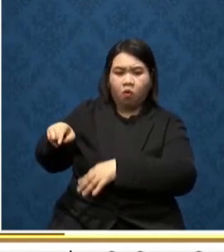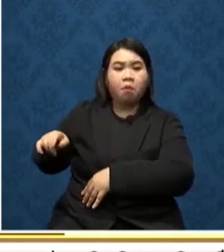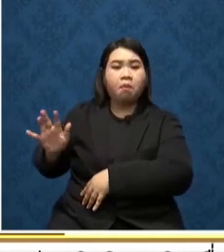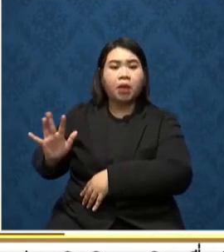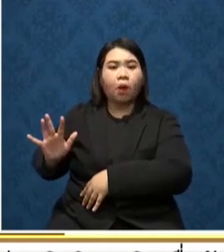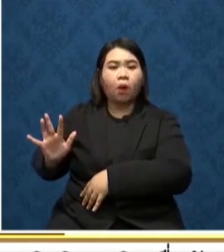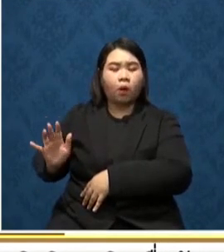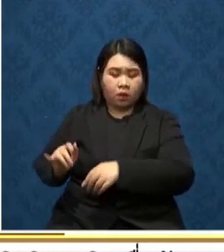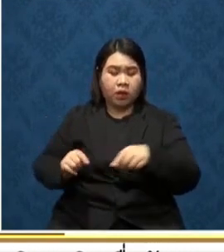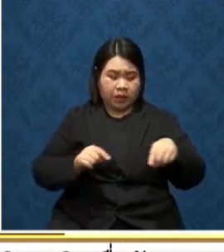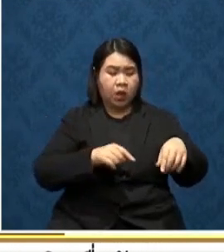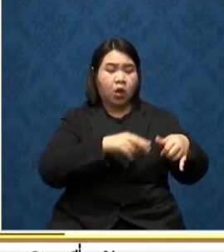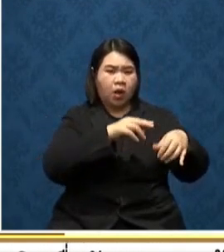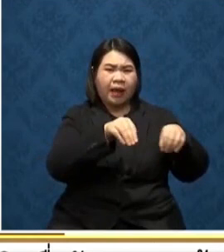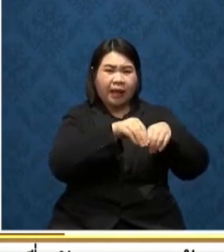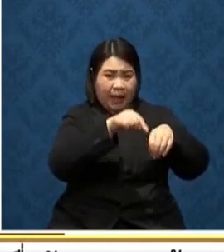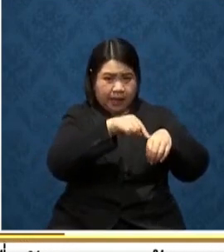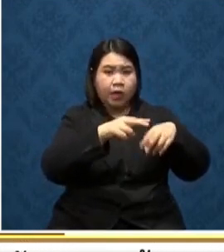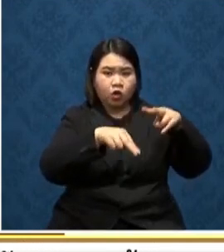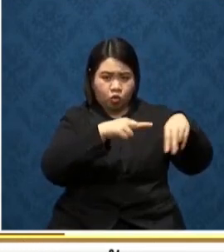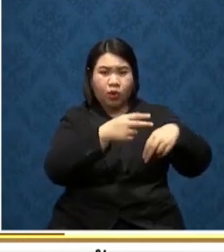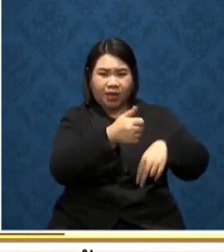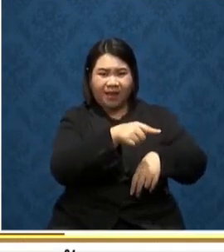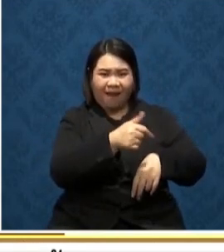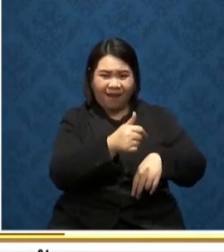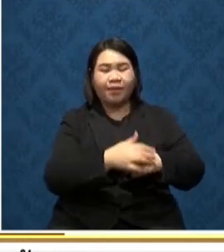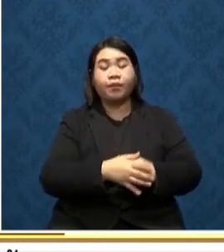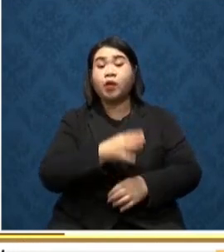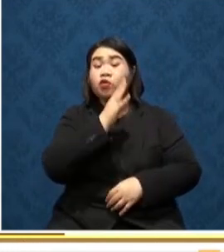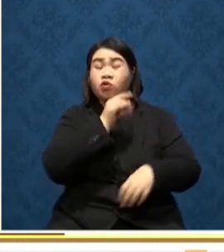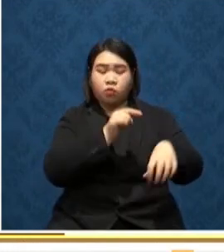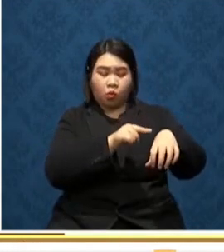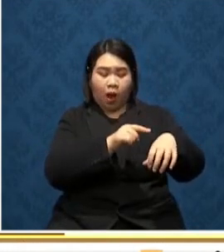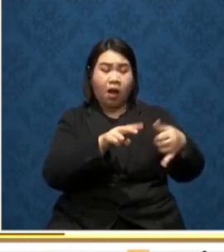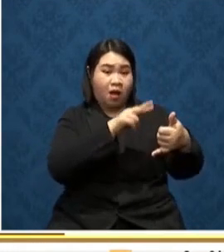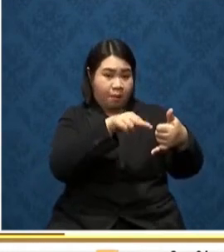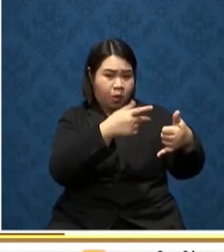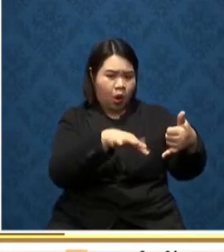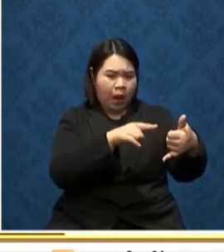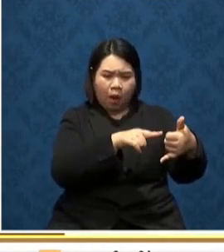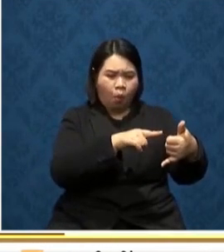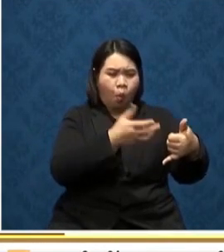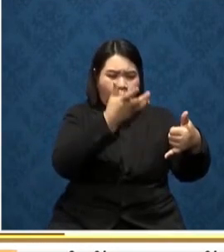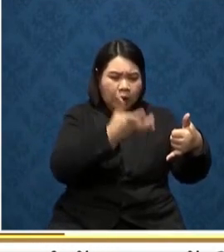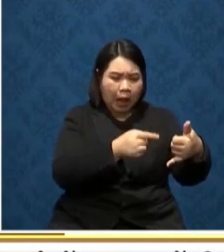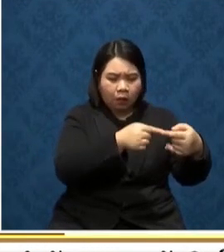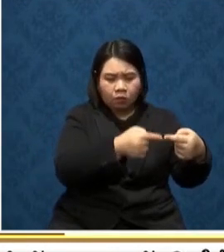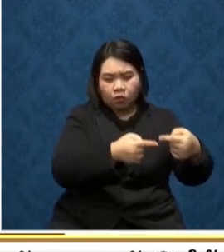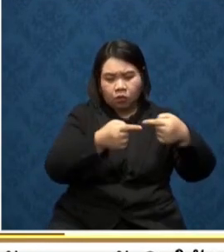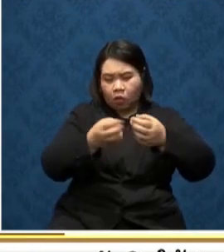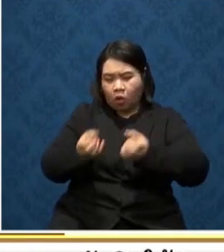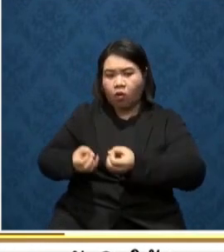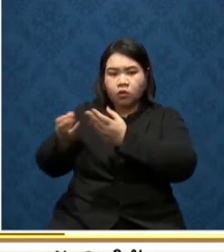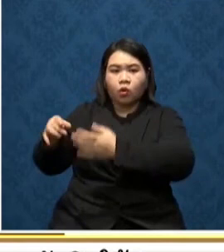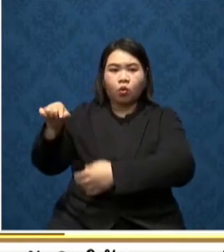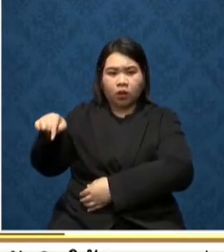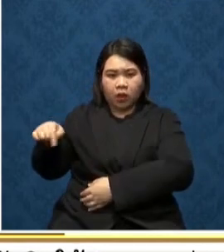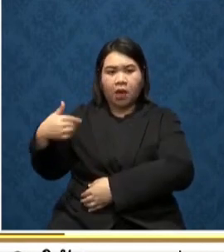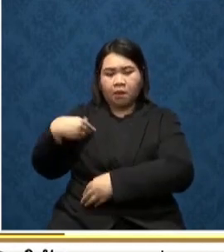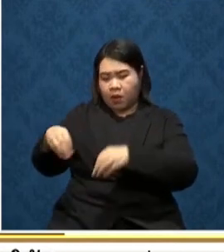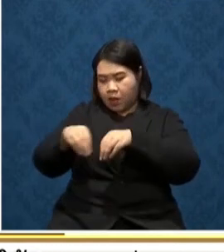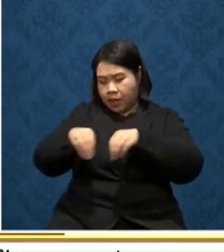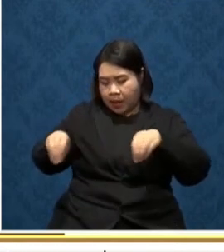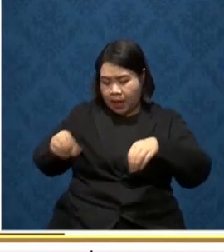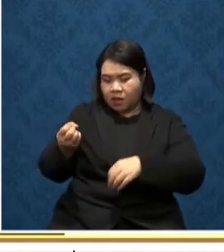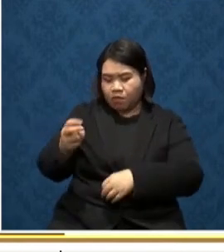าscการทรงต่อจากโรงบาลงขา Wakeไปที่โงบาลศงขา 0ที่เกdi มีรายทาง